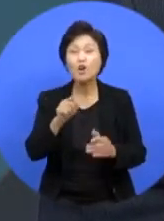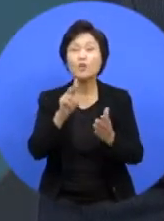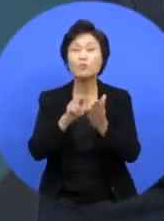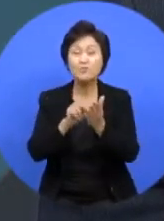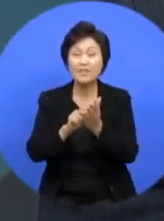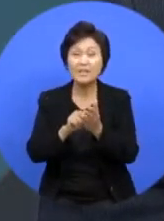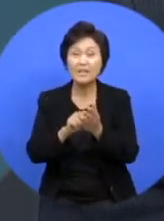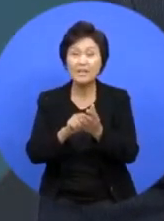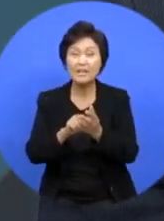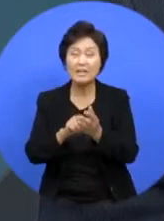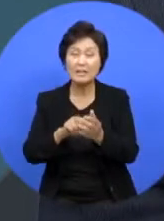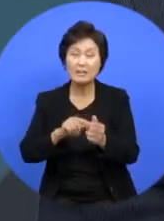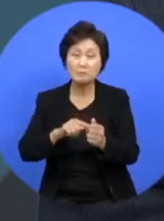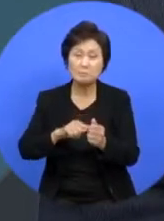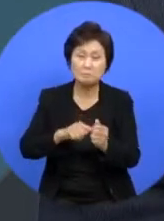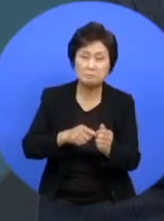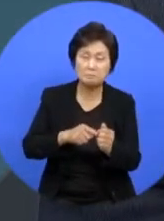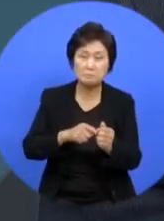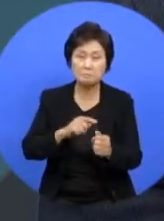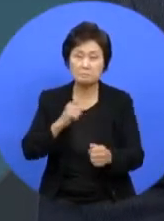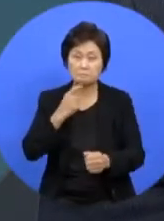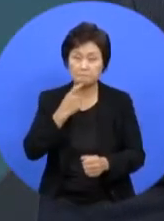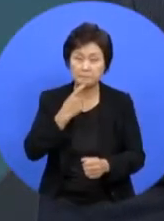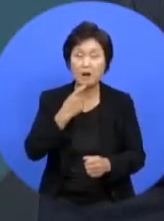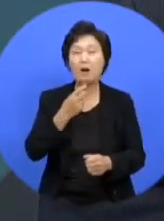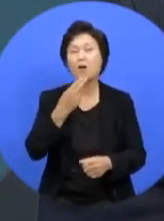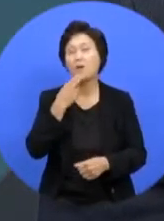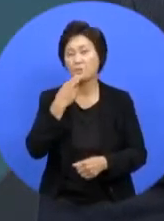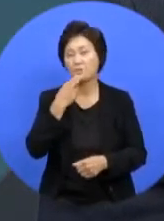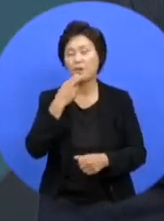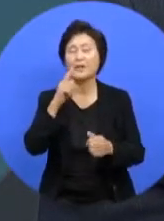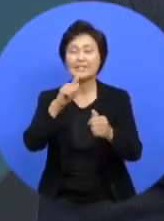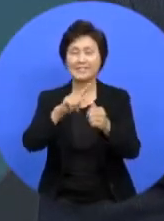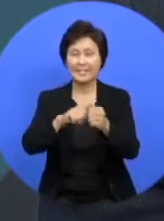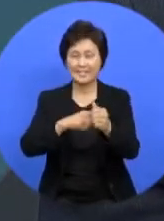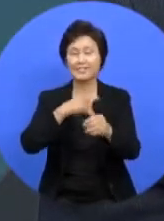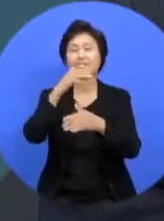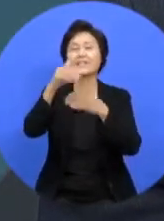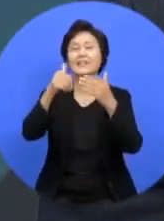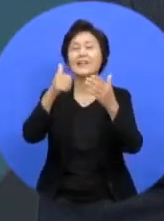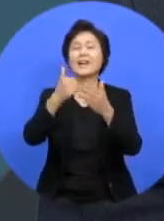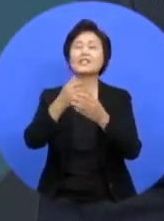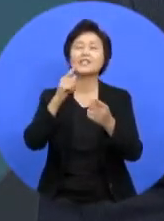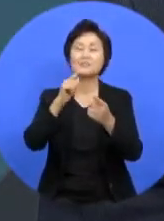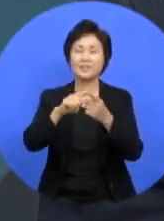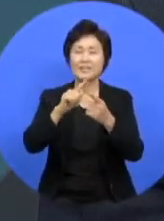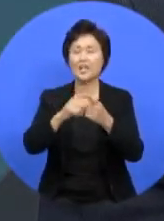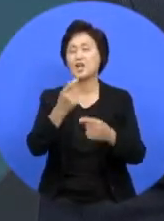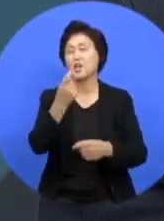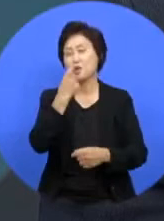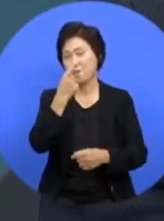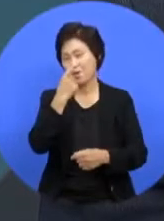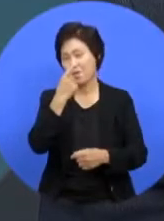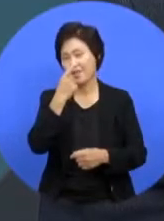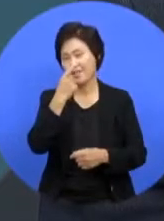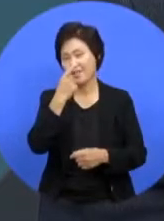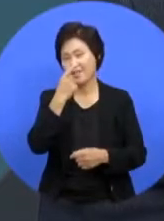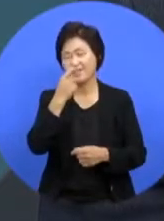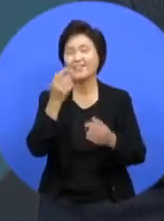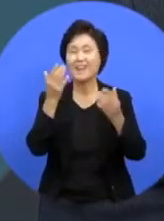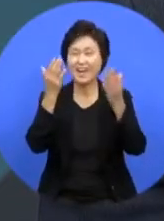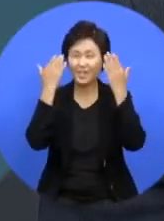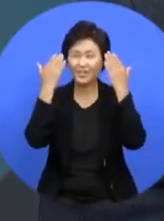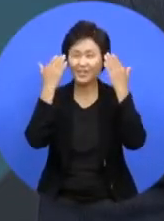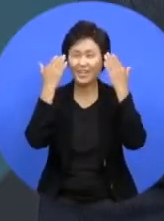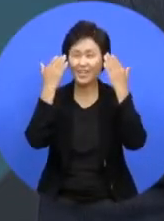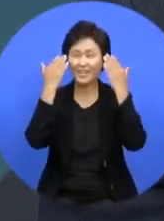때문에 하나님을 좀 더 자연스럽게 알아갈 수 있는 그런 기회가 많이 제공된다고 생각을 해서 그게